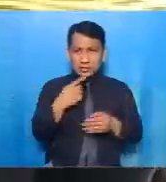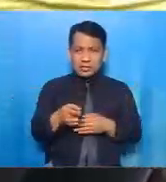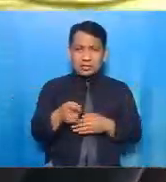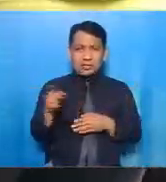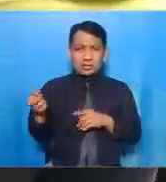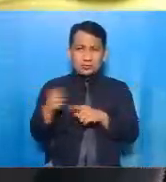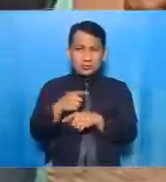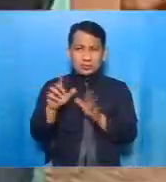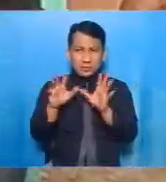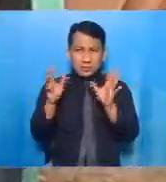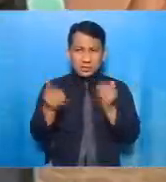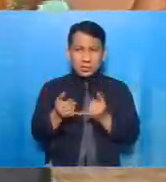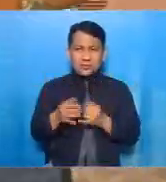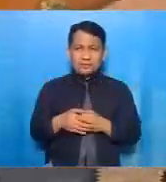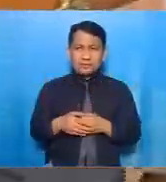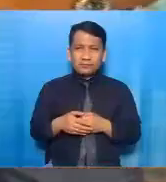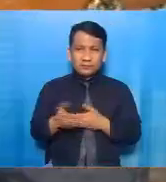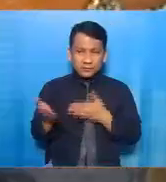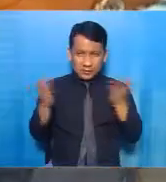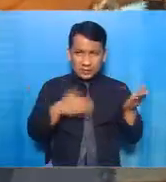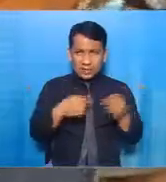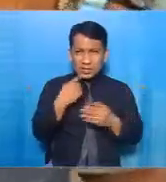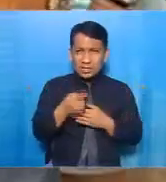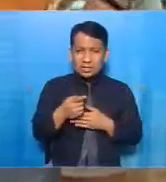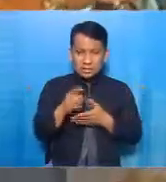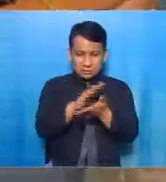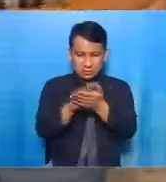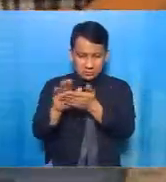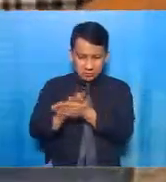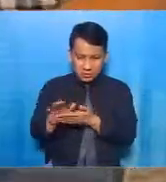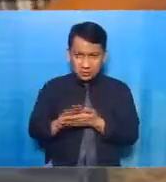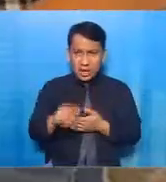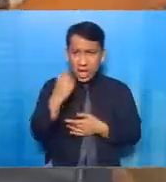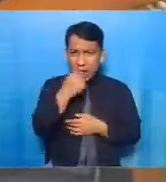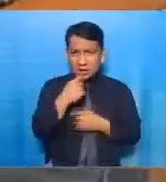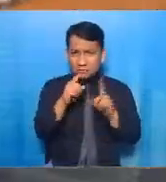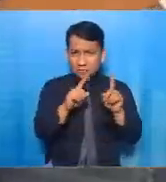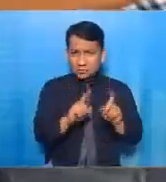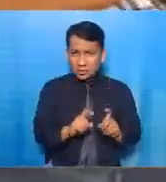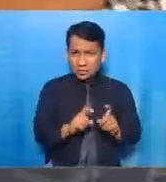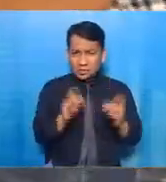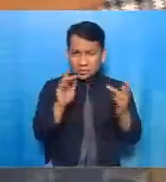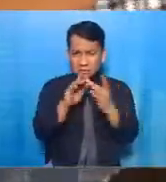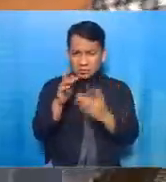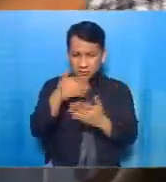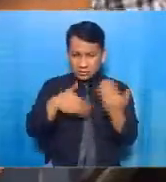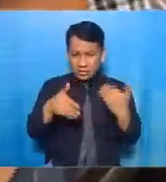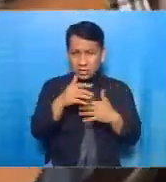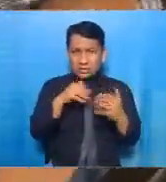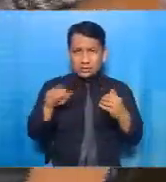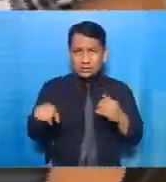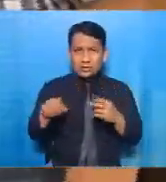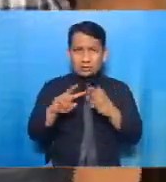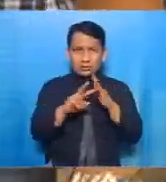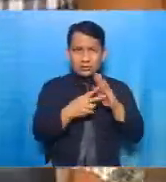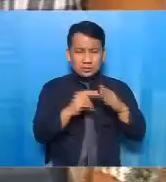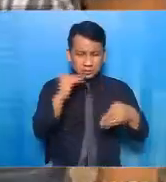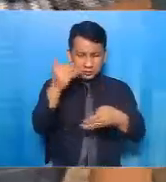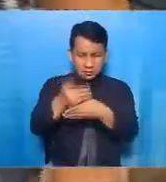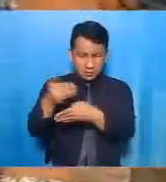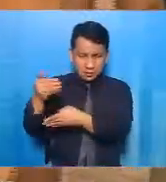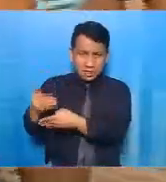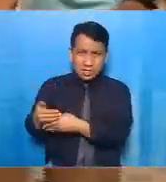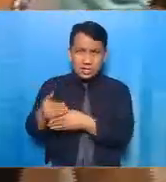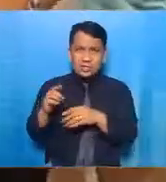mga taga-barangay. Magsasagawa naman ng disinfection, swab testing at contact tracing habang umiiral ang village hard lockdown